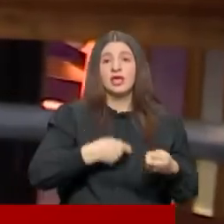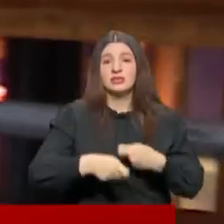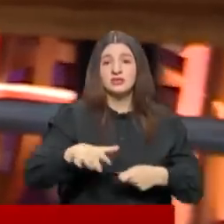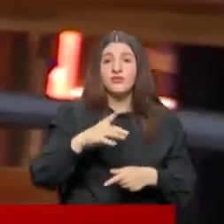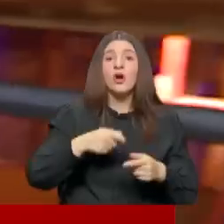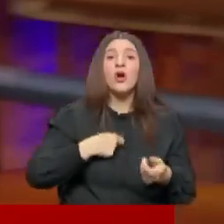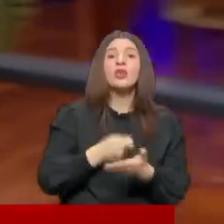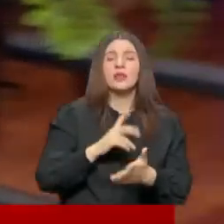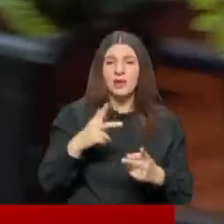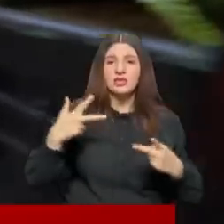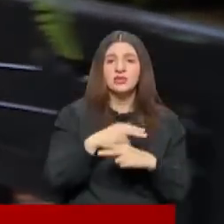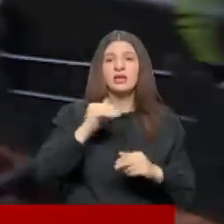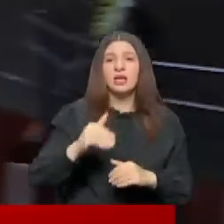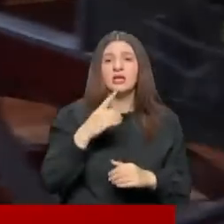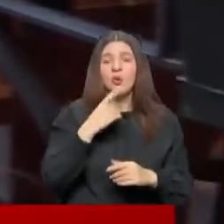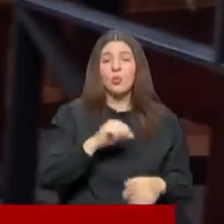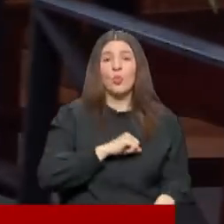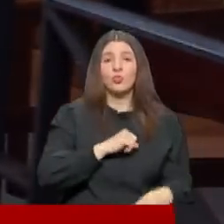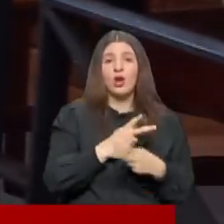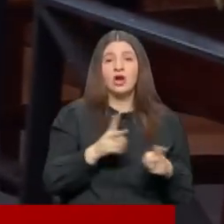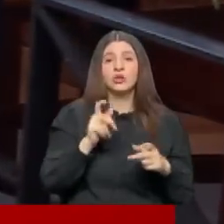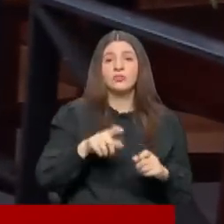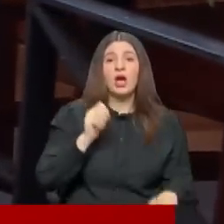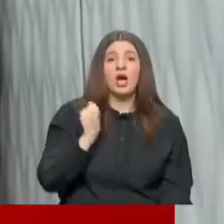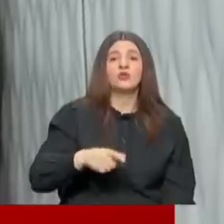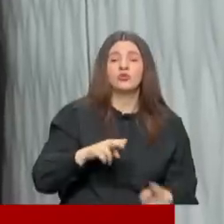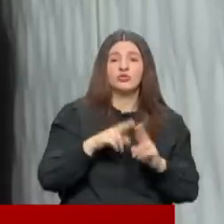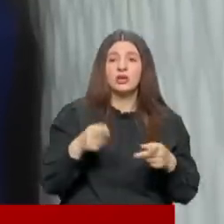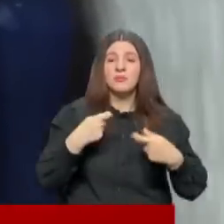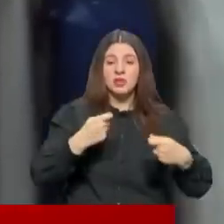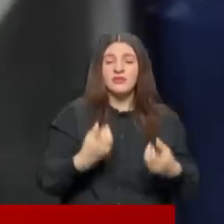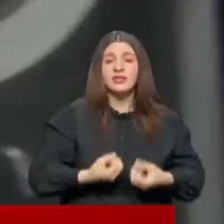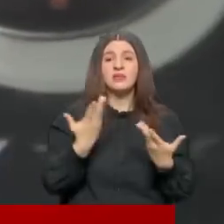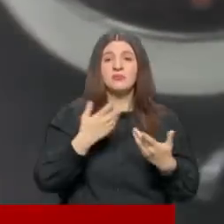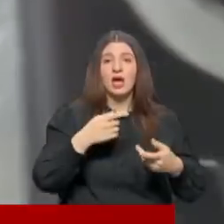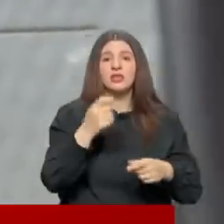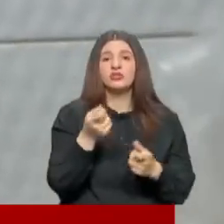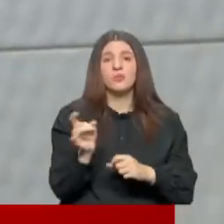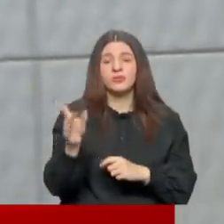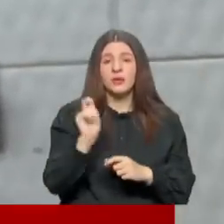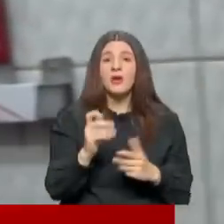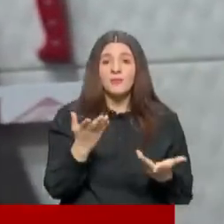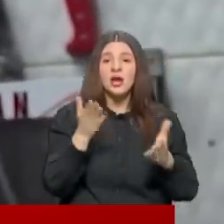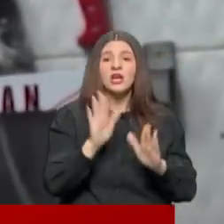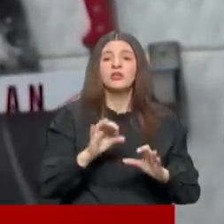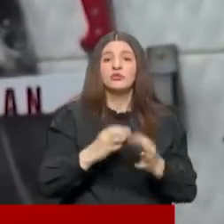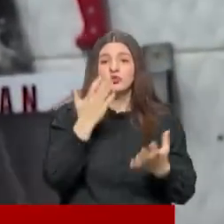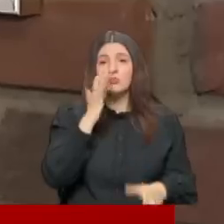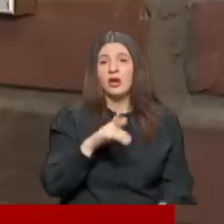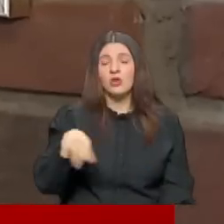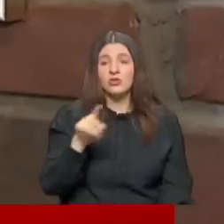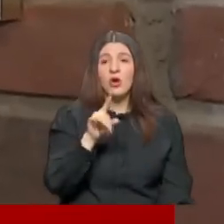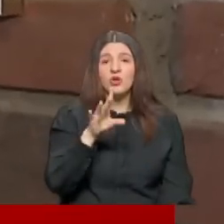esnaf. Ödeyemeyen kesmeye gelirlerse diye korkuyla açıyor her gün dükkanını. Giderlere yetişemeyen eleman çıkarıyor ama kalıcı çözüm